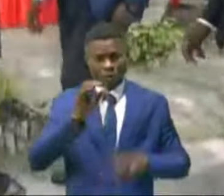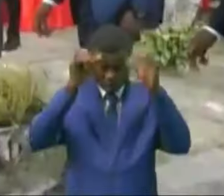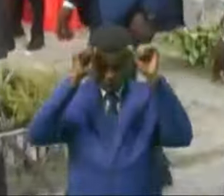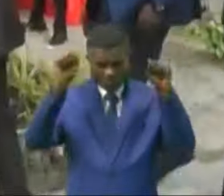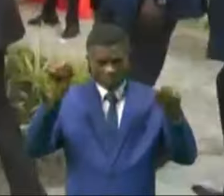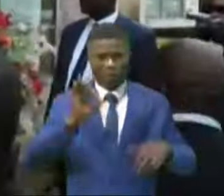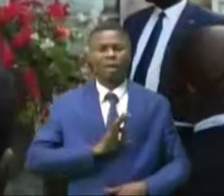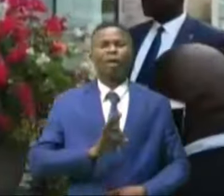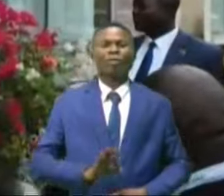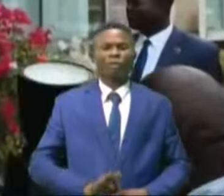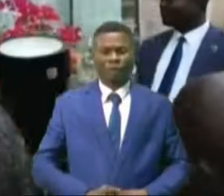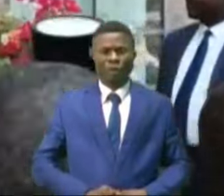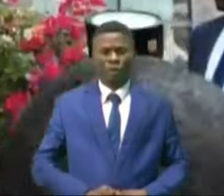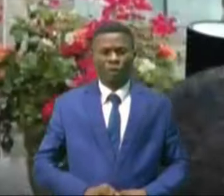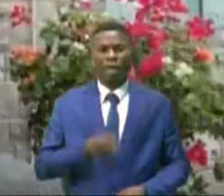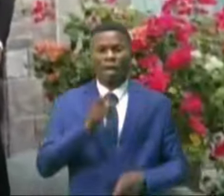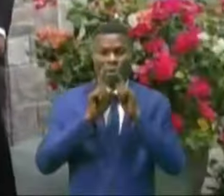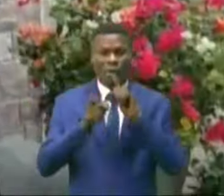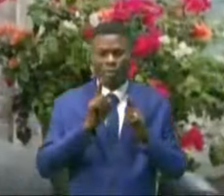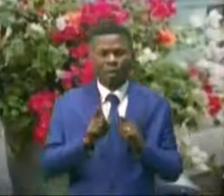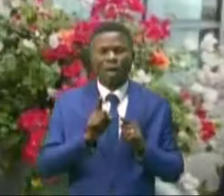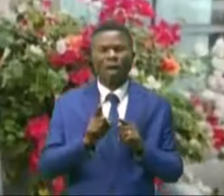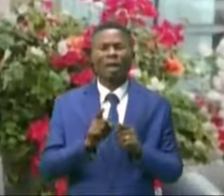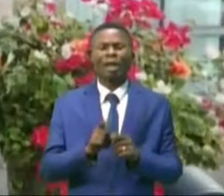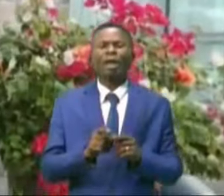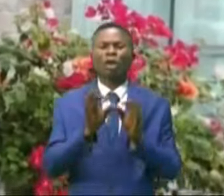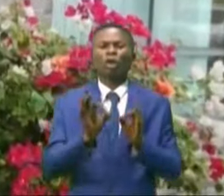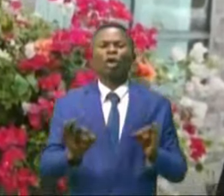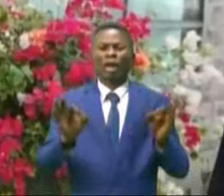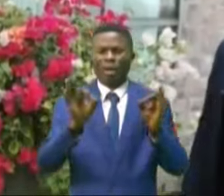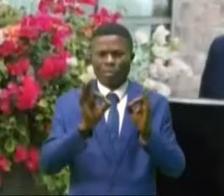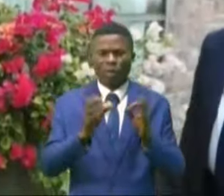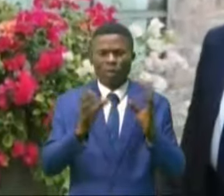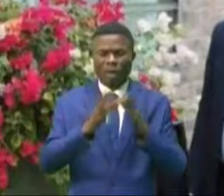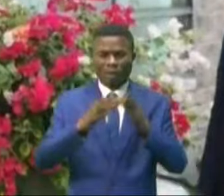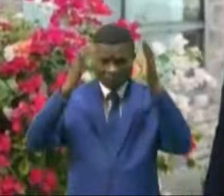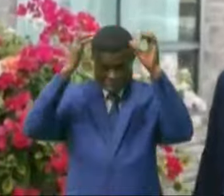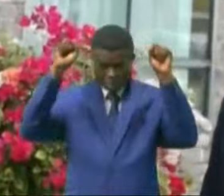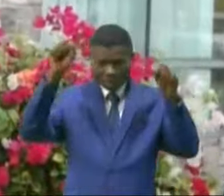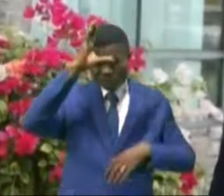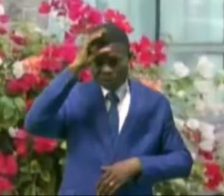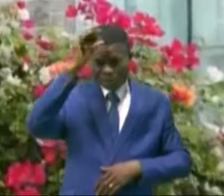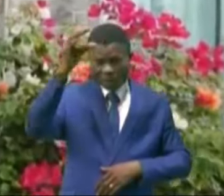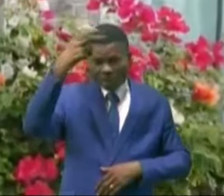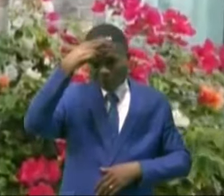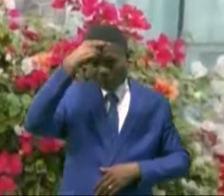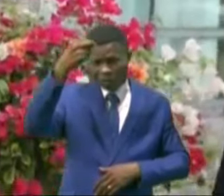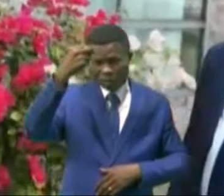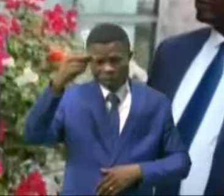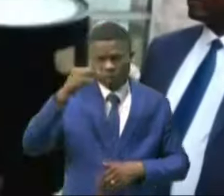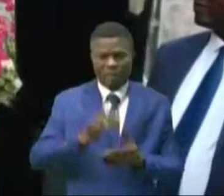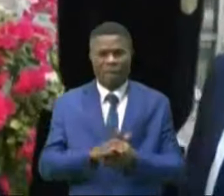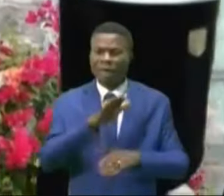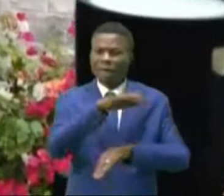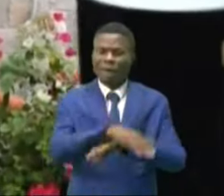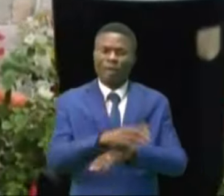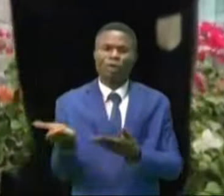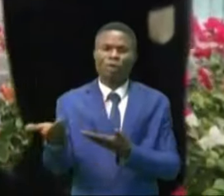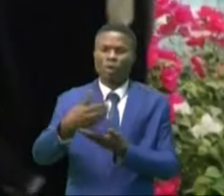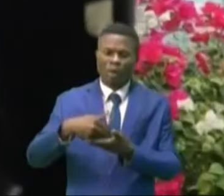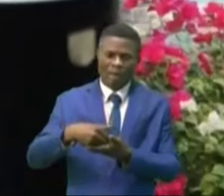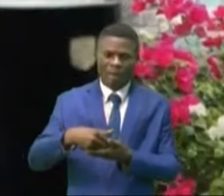Antoine Tshisekedi a eu des réponses. C'est en début de soirée que le chef de l'État du Congo-Kinshasa a quitté la ville de